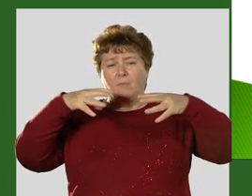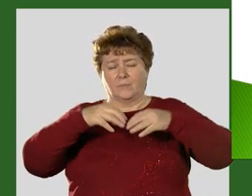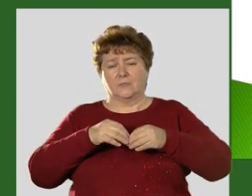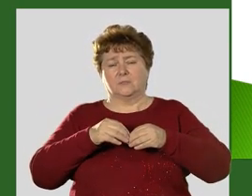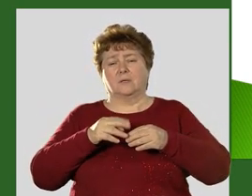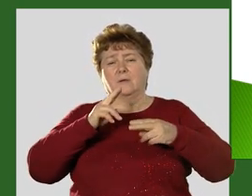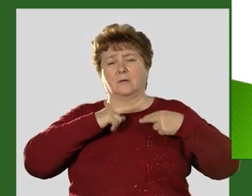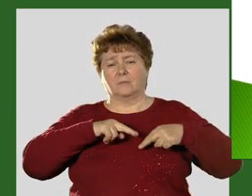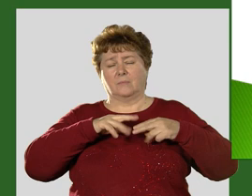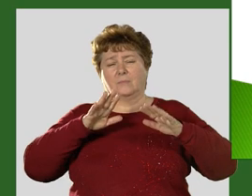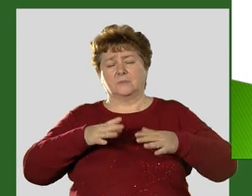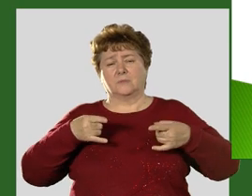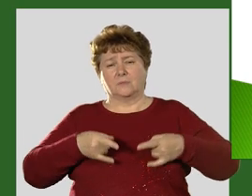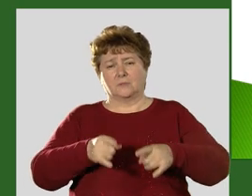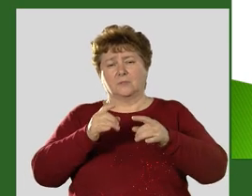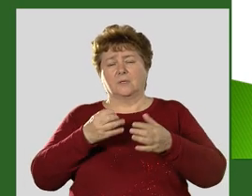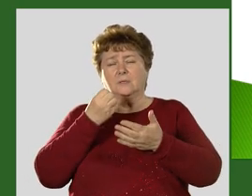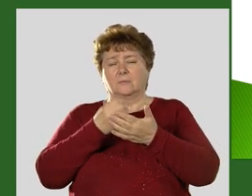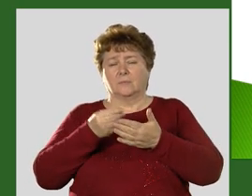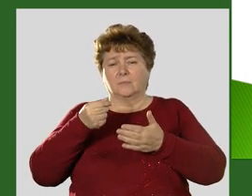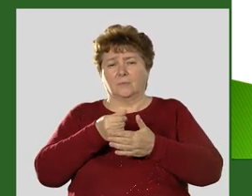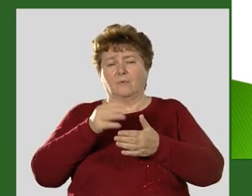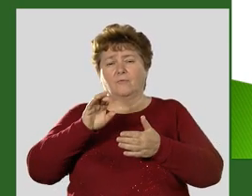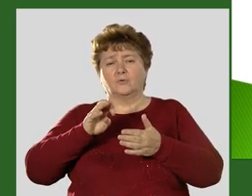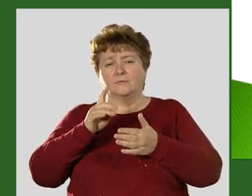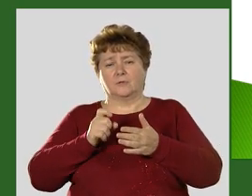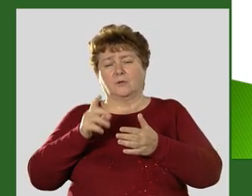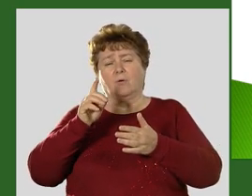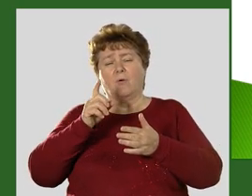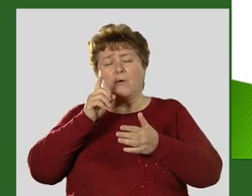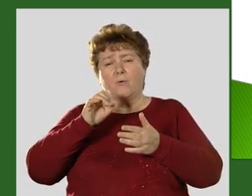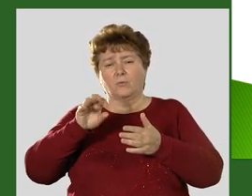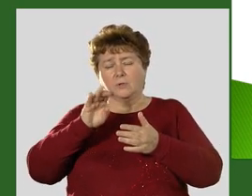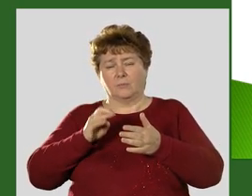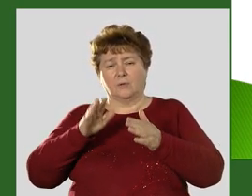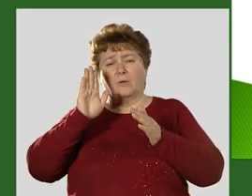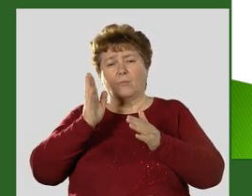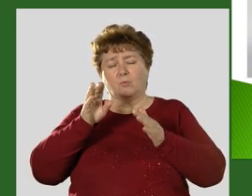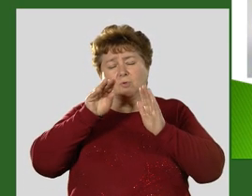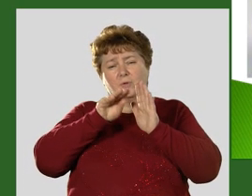совместной разработке двух месторождений себестоимость фосфорных удобрений будет низкой.